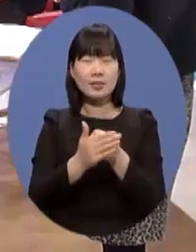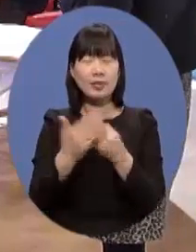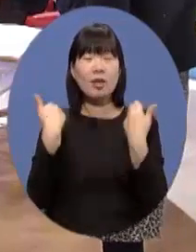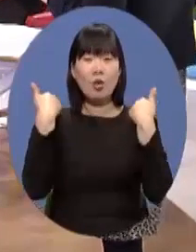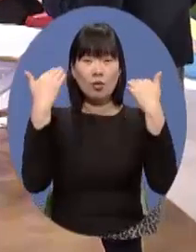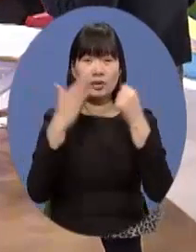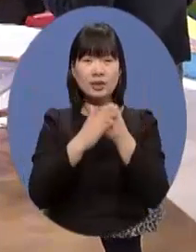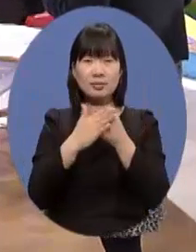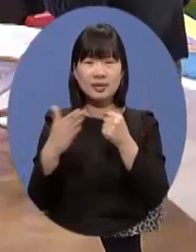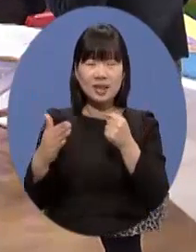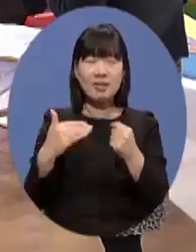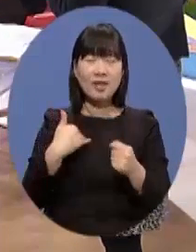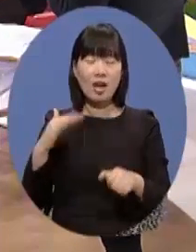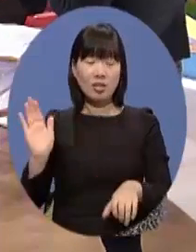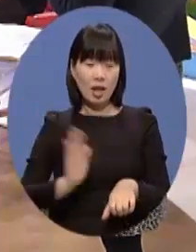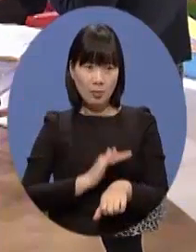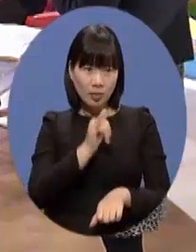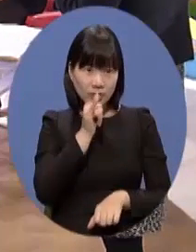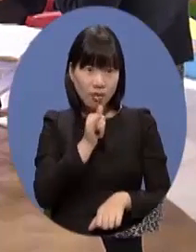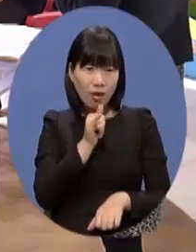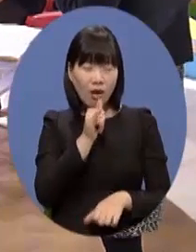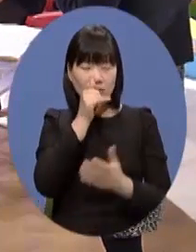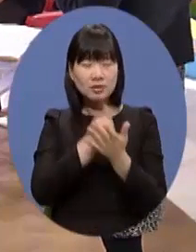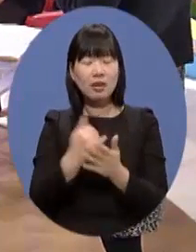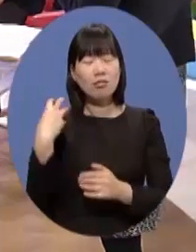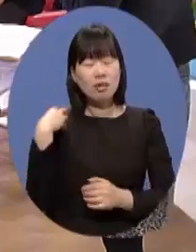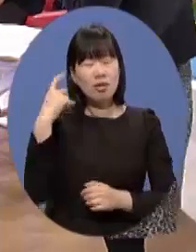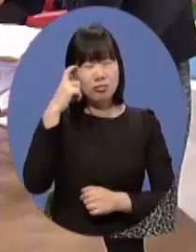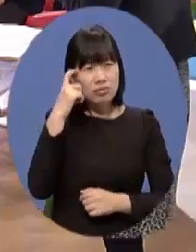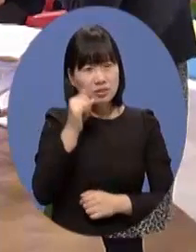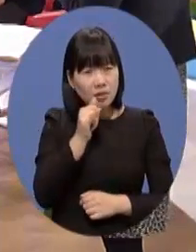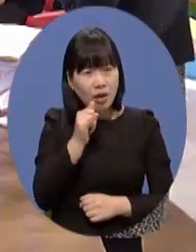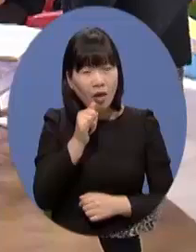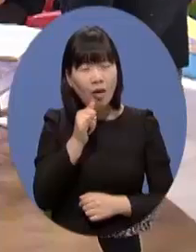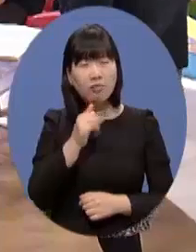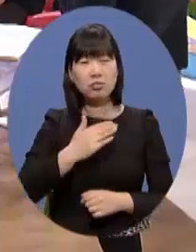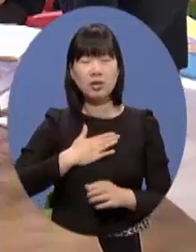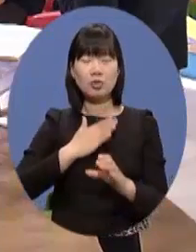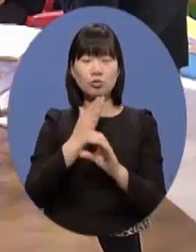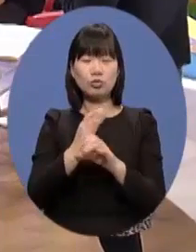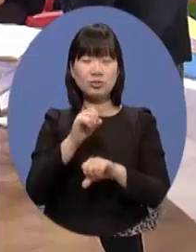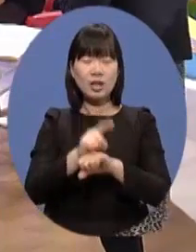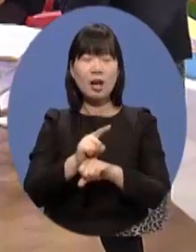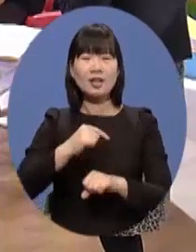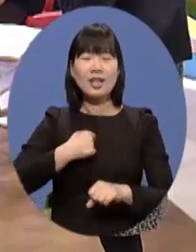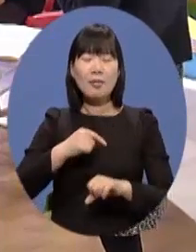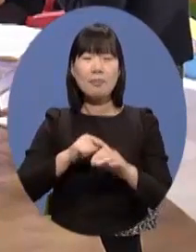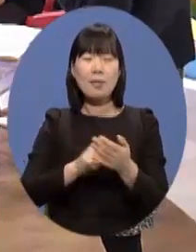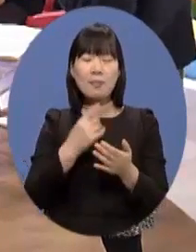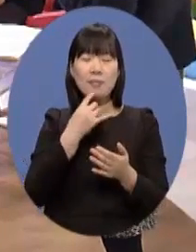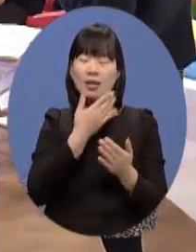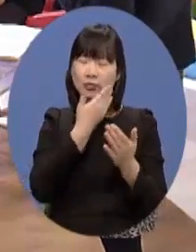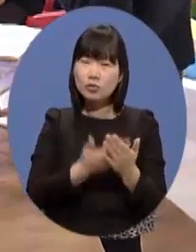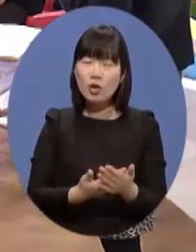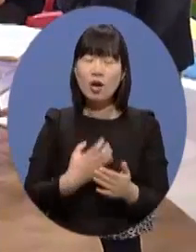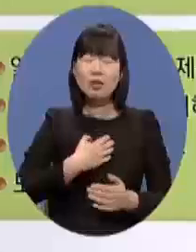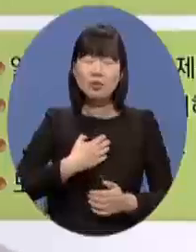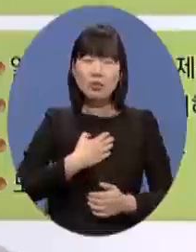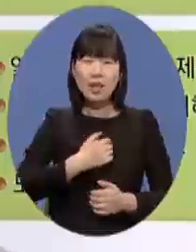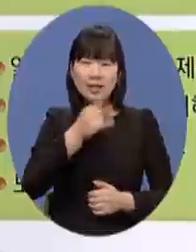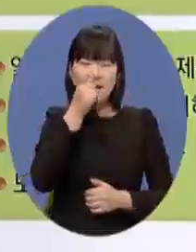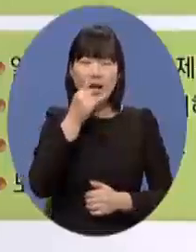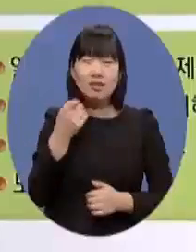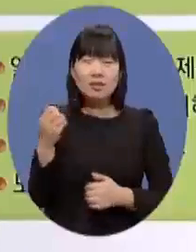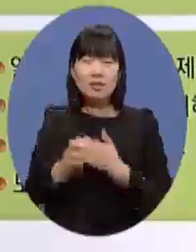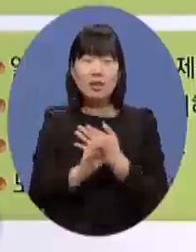컸으니까. 그러면서 자기가 뭐 잘못한 거 있으면 죄의식을 느끼잖아요. 그럼 또 기분이 자기중심성이야. 또 자기 마음만 중요해. 그럼 속상하잖아. 그럼 또